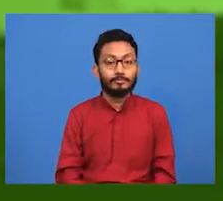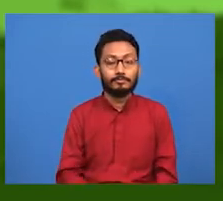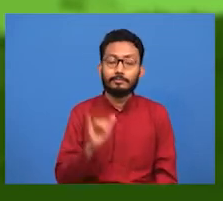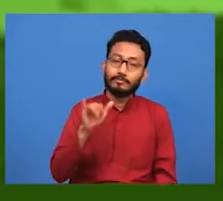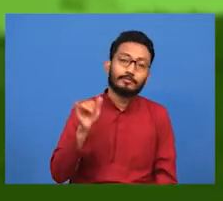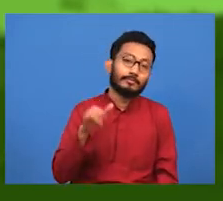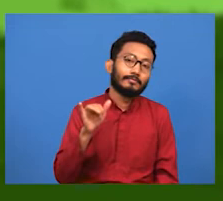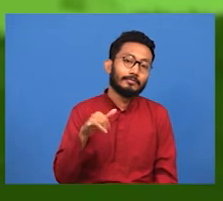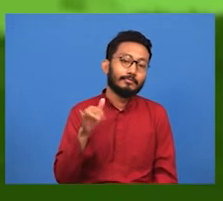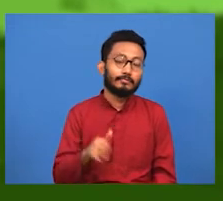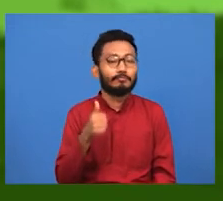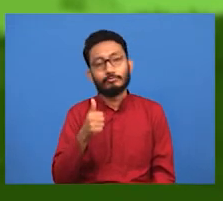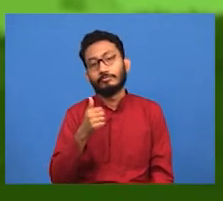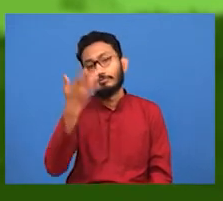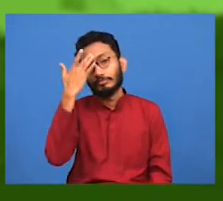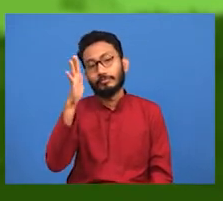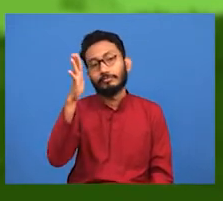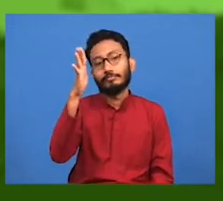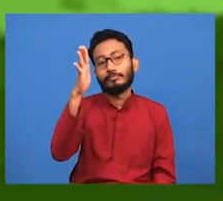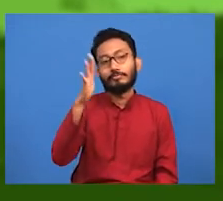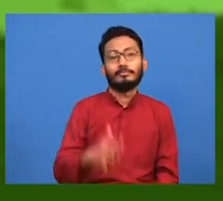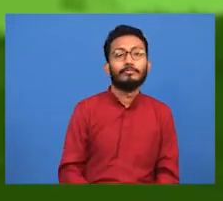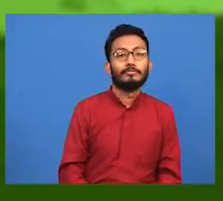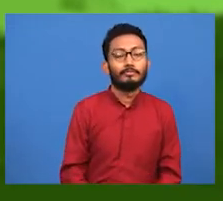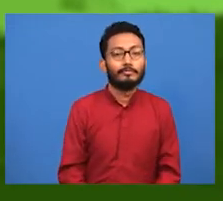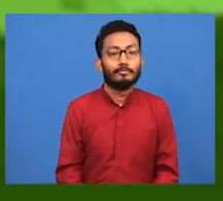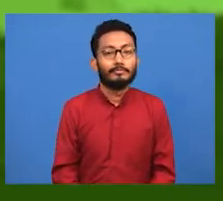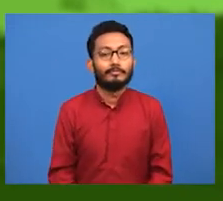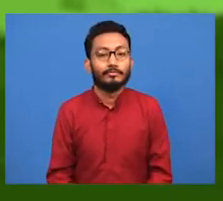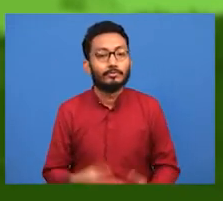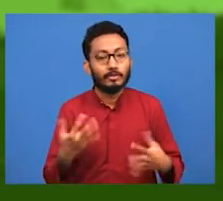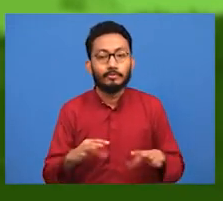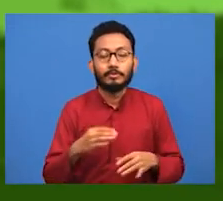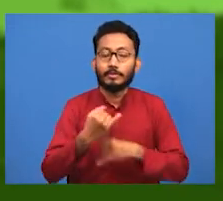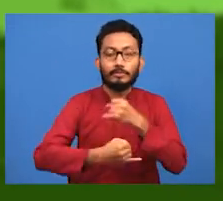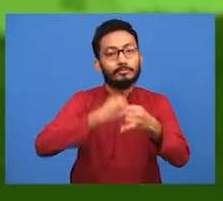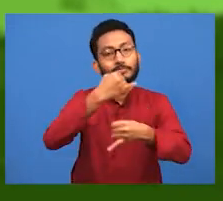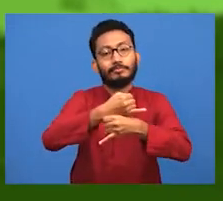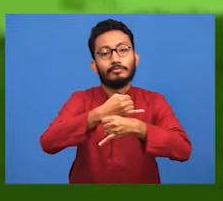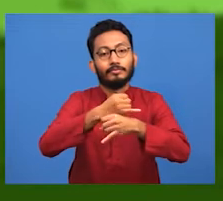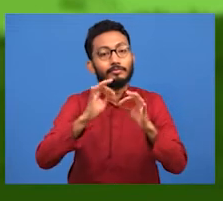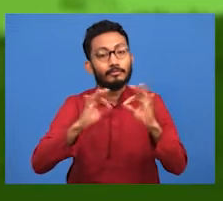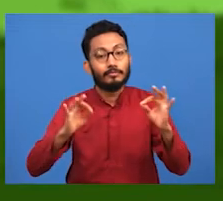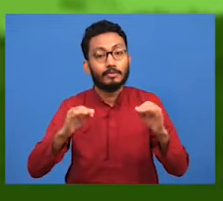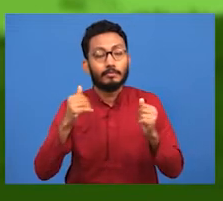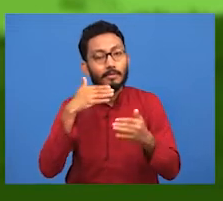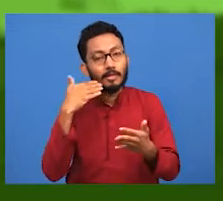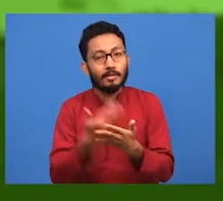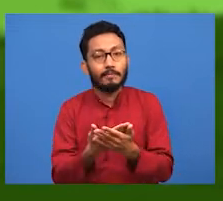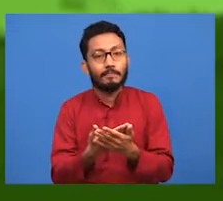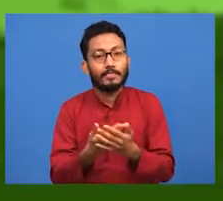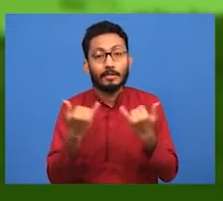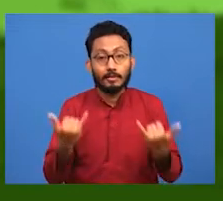Iya. Wah, hebat semua. Kamu telah berjaya membina ayat dengan baik